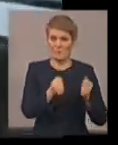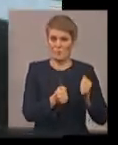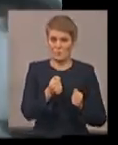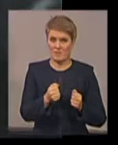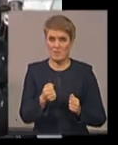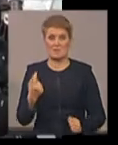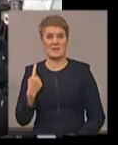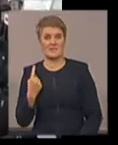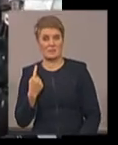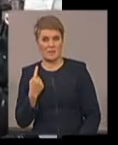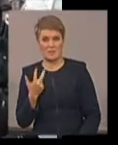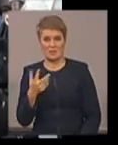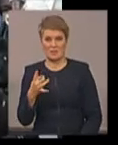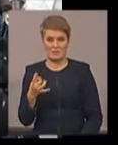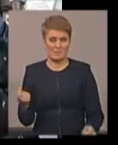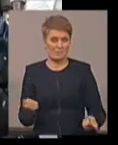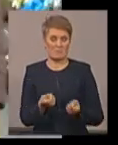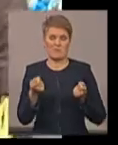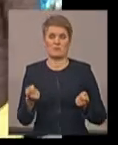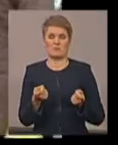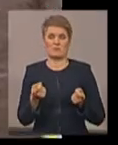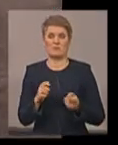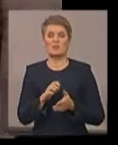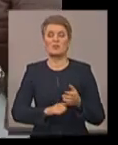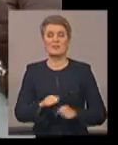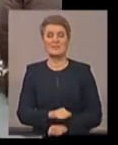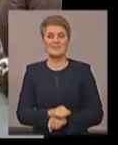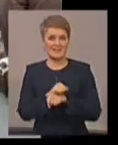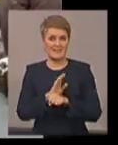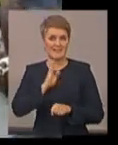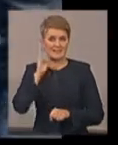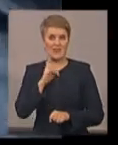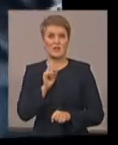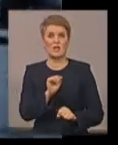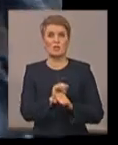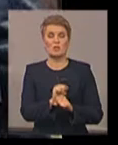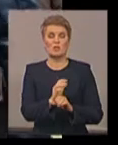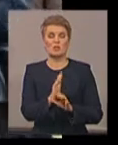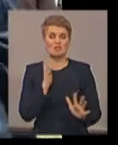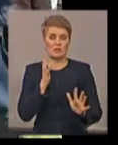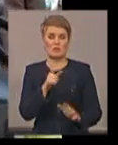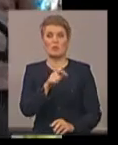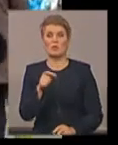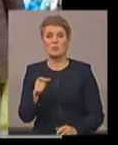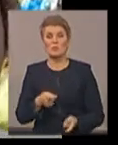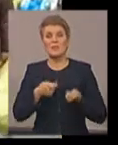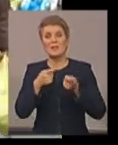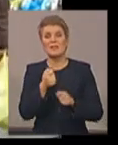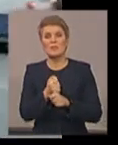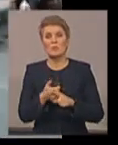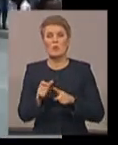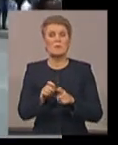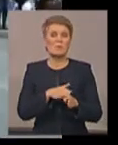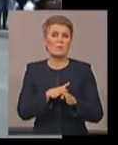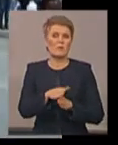за одну поїздку мало. Через страйк зранку на зупинках в Херсоні черги. Люди діставалися на роботу хто як міг,